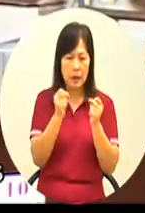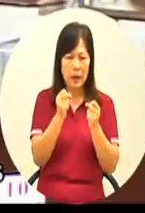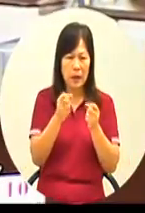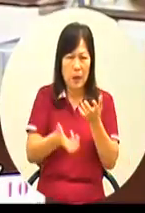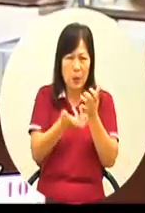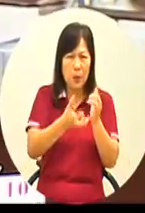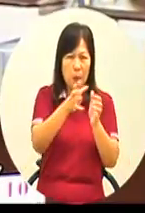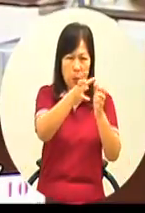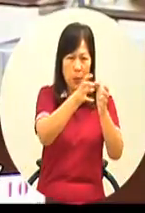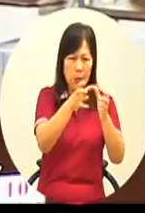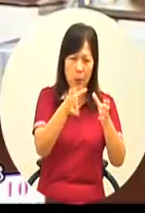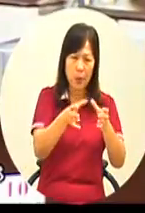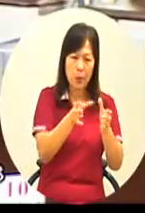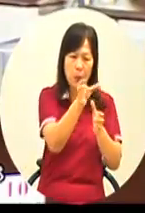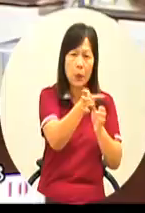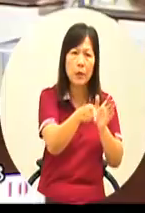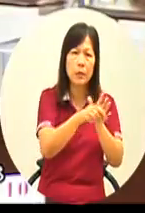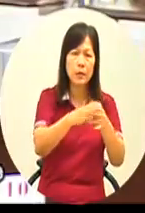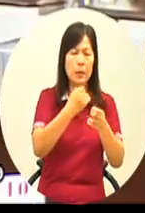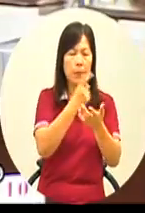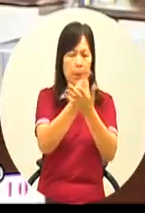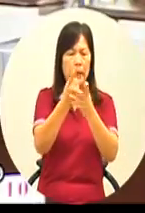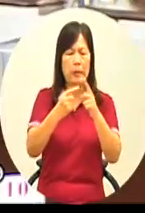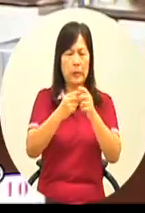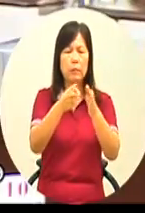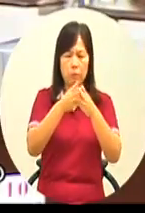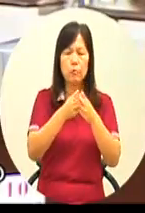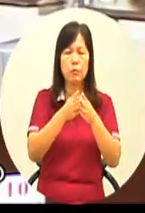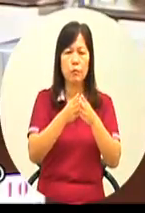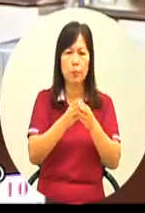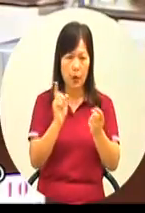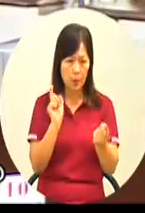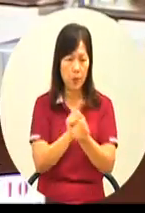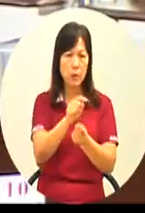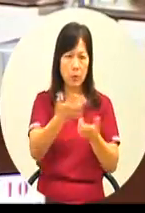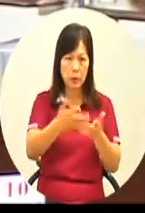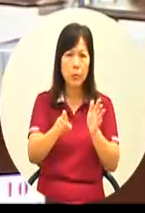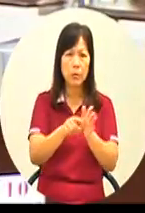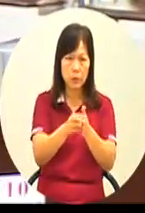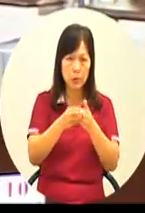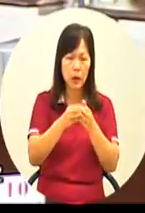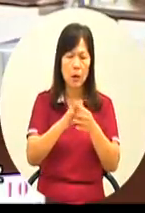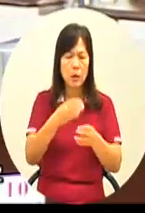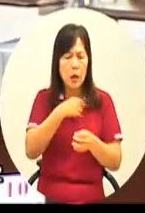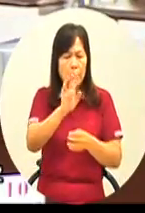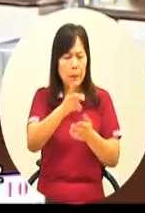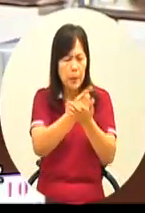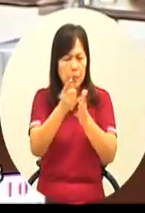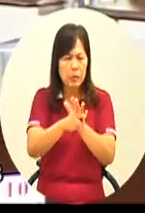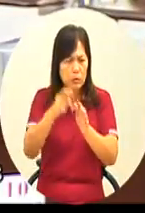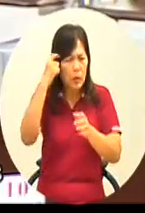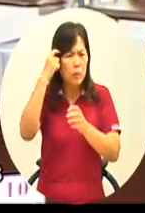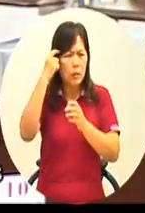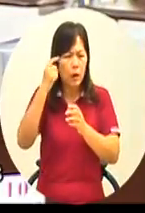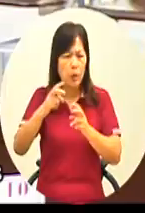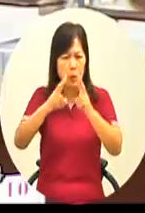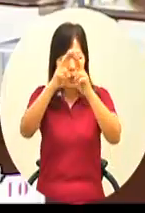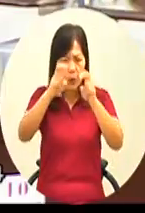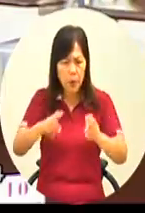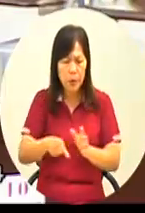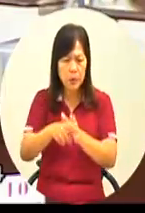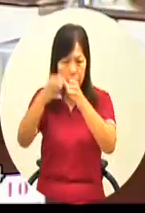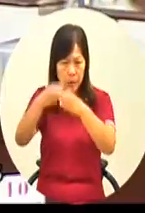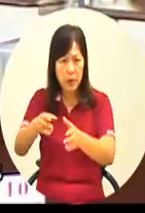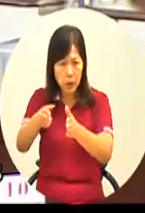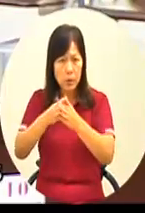用到的啦。但是咱讲白点点吼，有爱用到的吼，啊，但是要去谈收的人拢无来。啊，当然咱下当去了嘞，嘛是